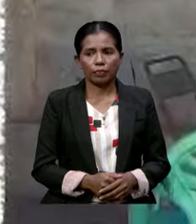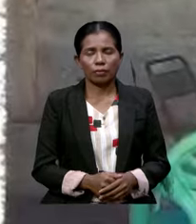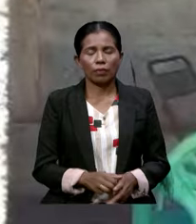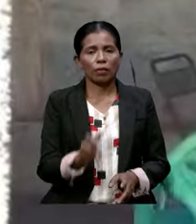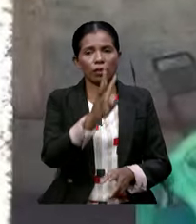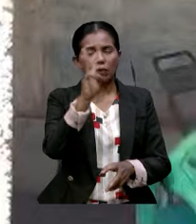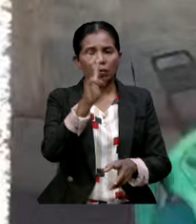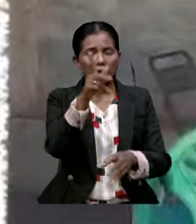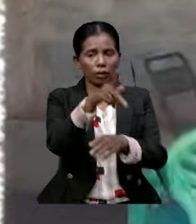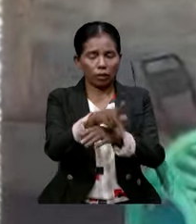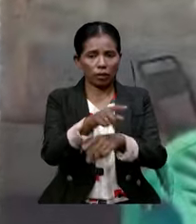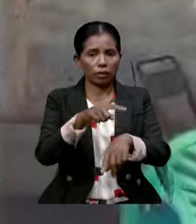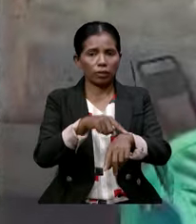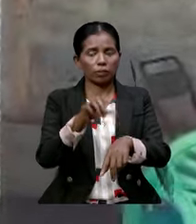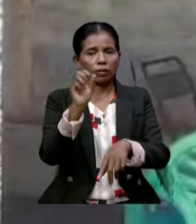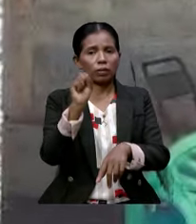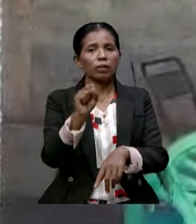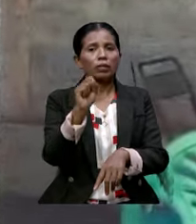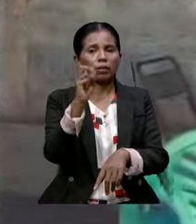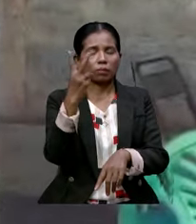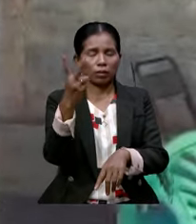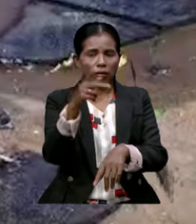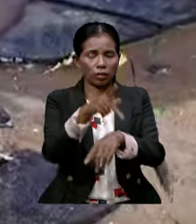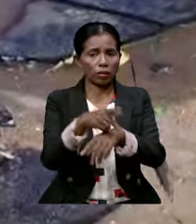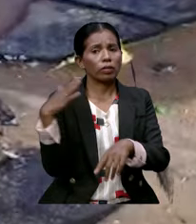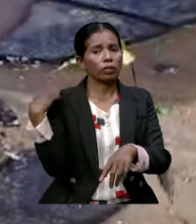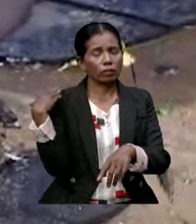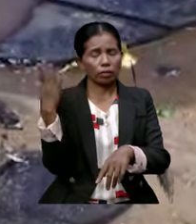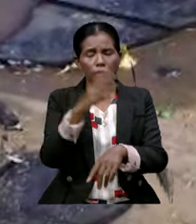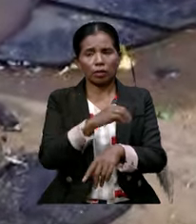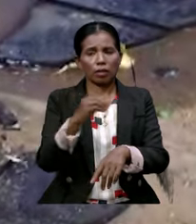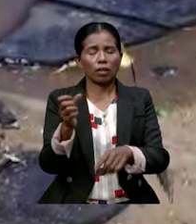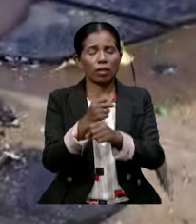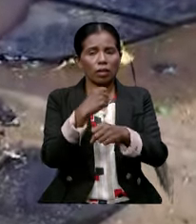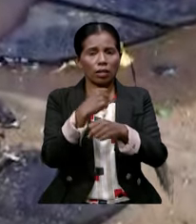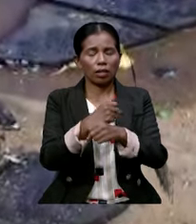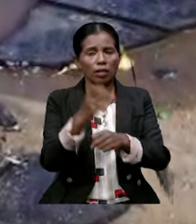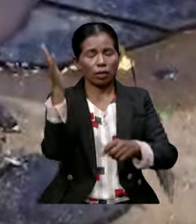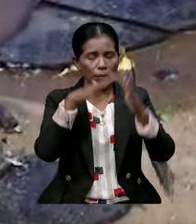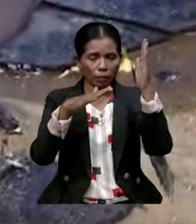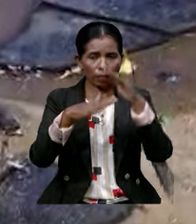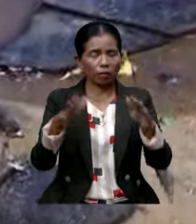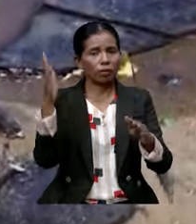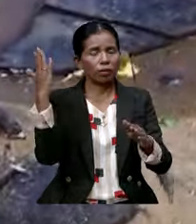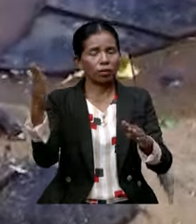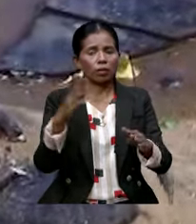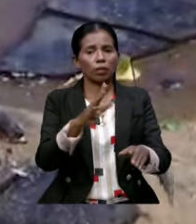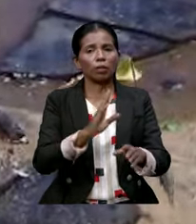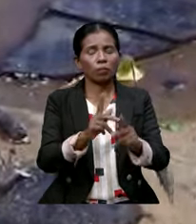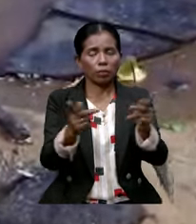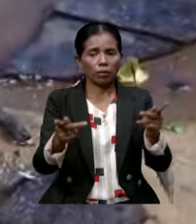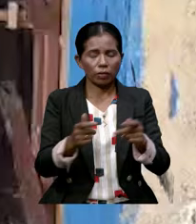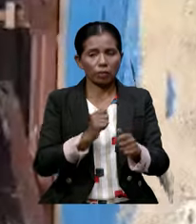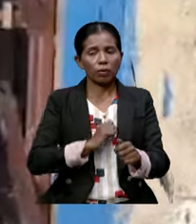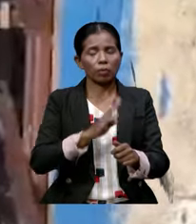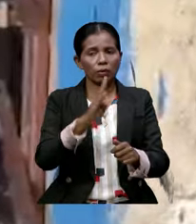Quarta-feira kalan, mais ou menos tuku sanura sin rua kalan, joven balon desconfia asaltu komunidade iha area au baka suku Bukoli, pos administrativu